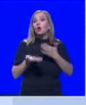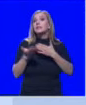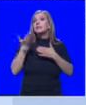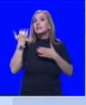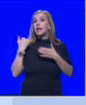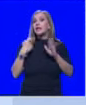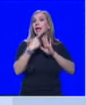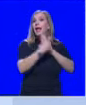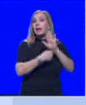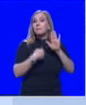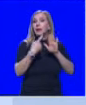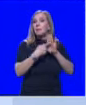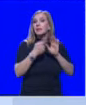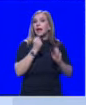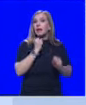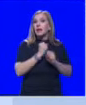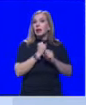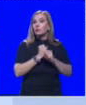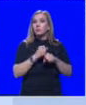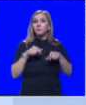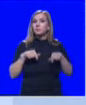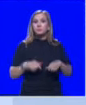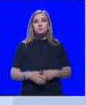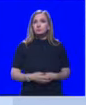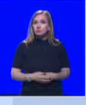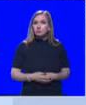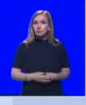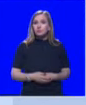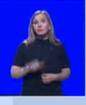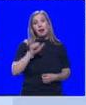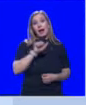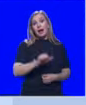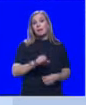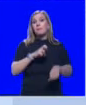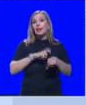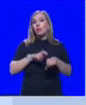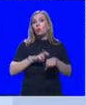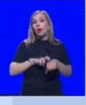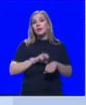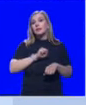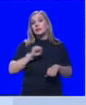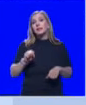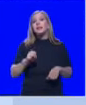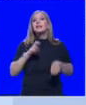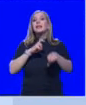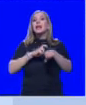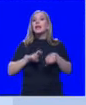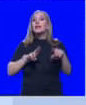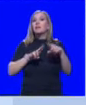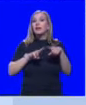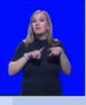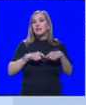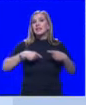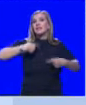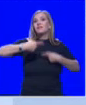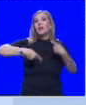зад емблемата работа сега? Ахмед Доган и Делян Пеевски несъмнено ще бъдат двигателите на